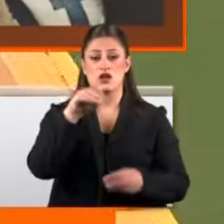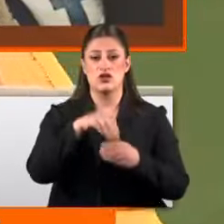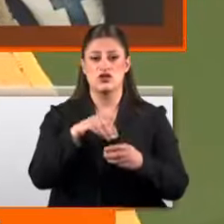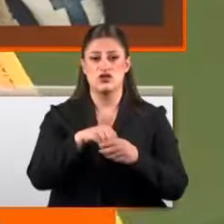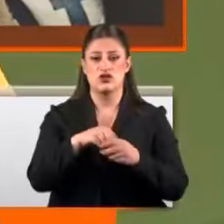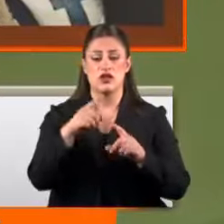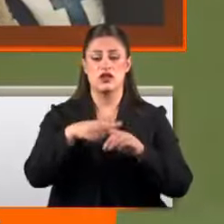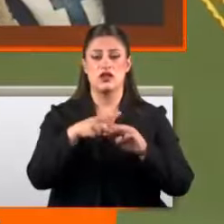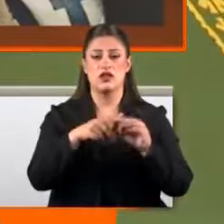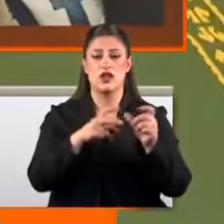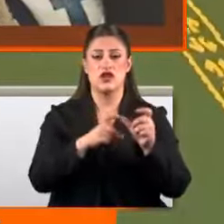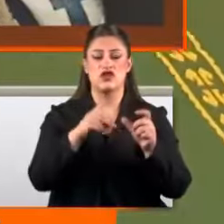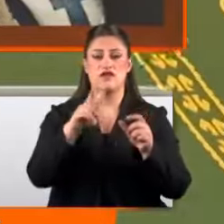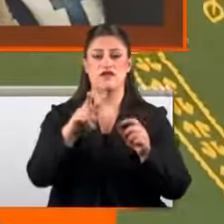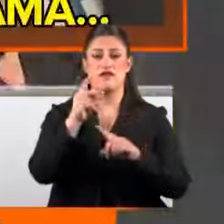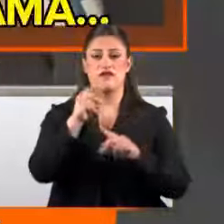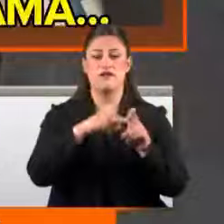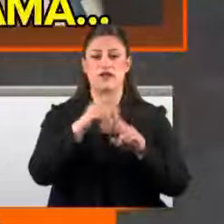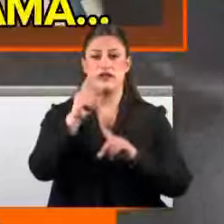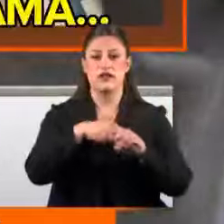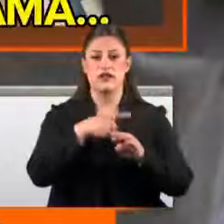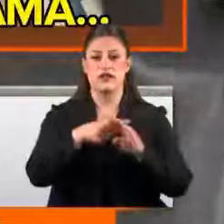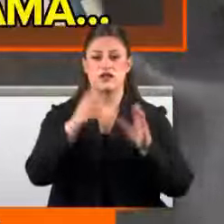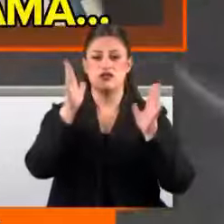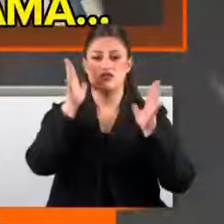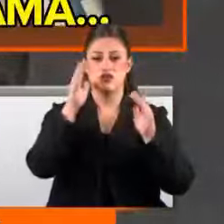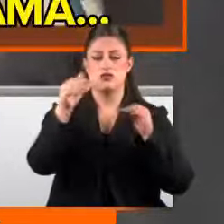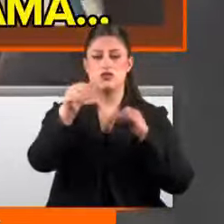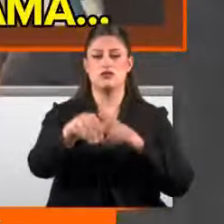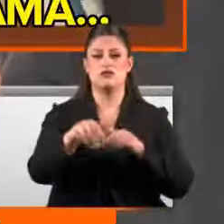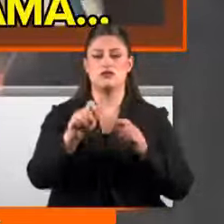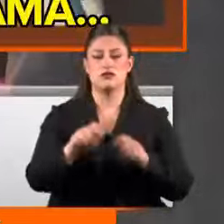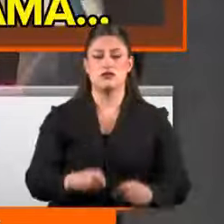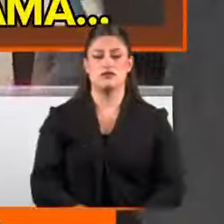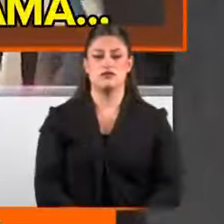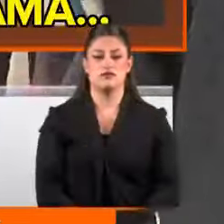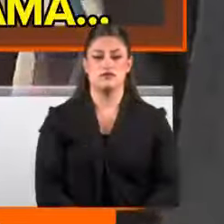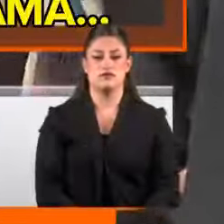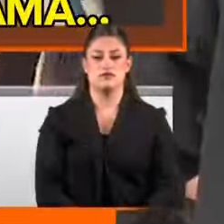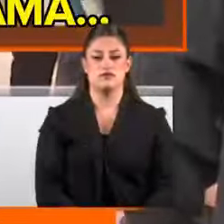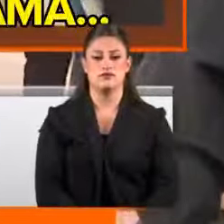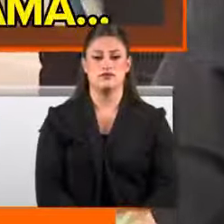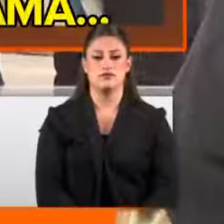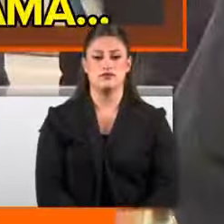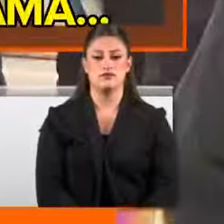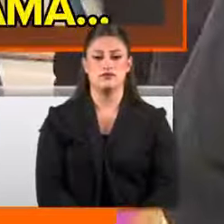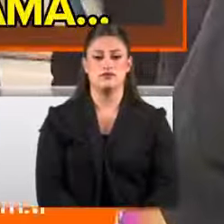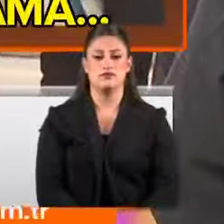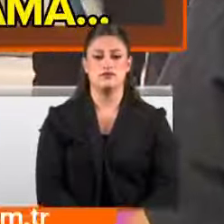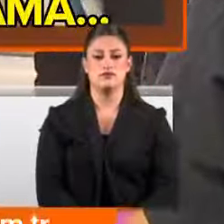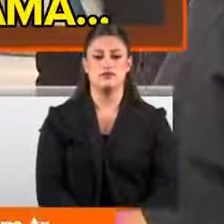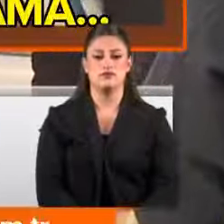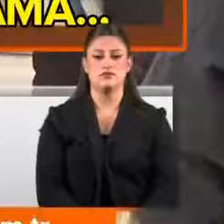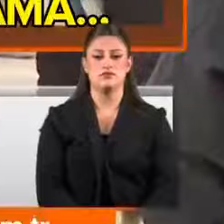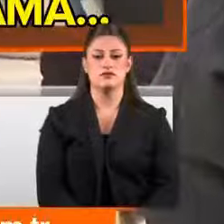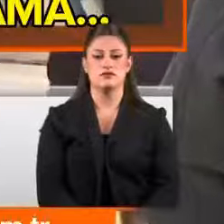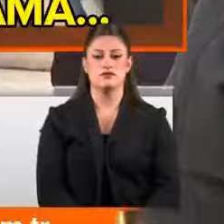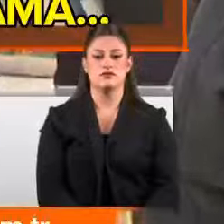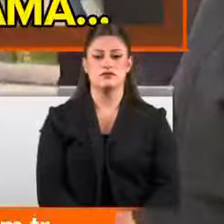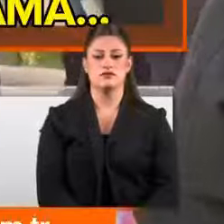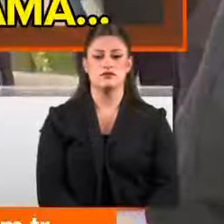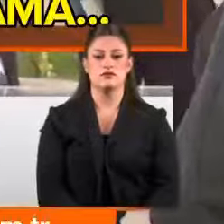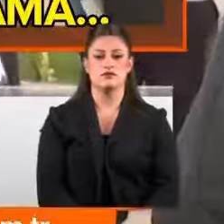Camii'nde cenaze töreni düzenlendi. Ya herhalde 9-10 sene oldu, hırkası bizdeydi. Yerine hırka da almıştım onu. O hırka bulunamadı